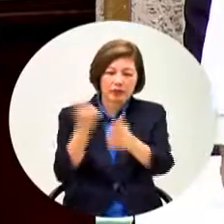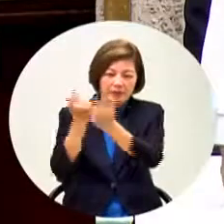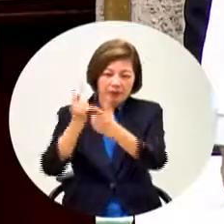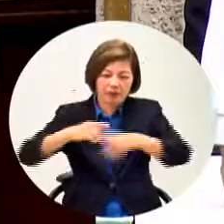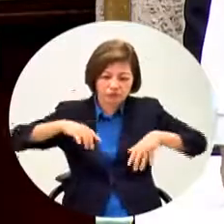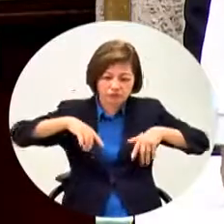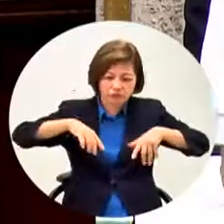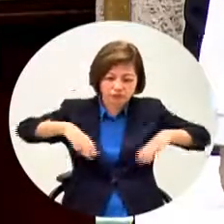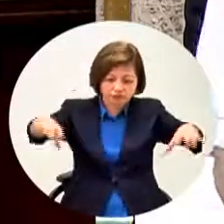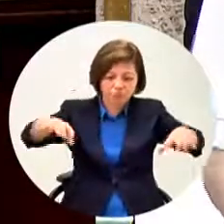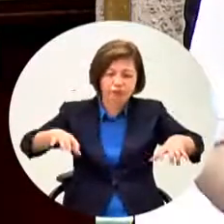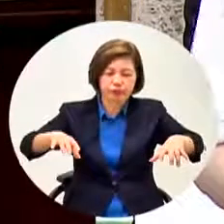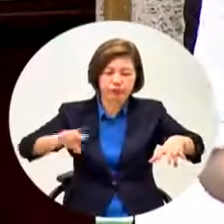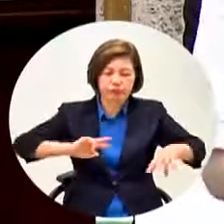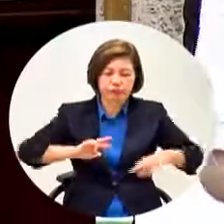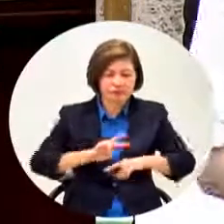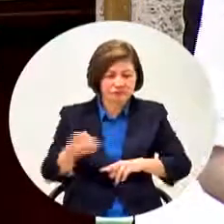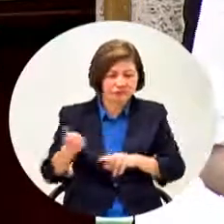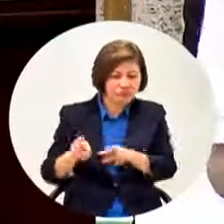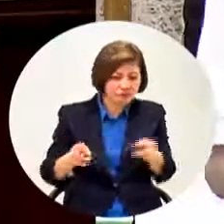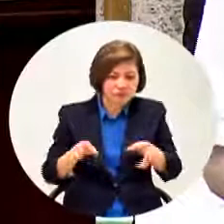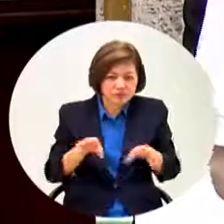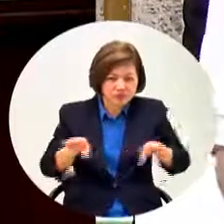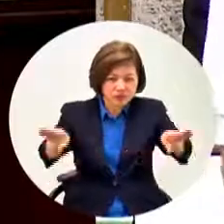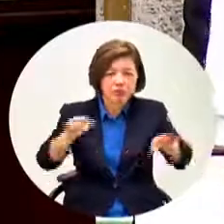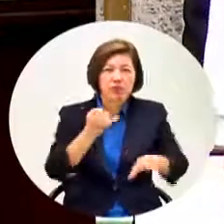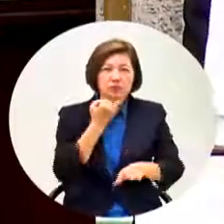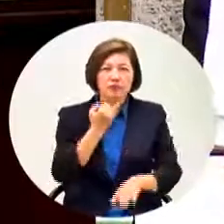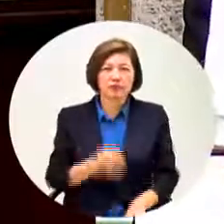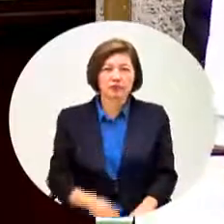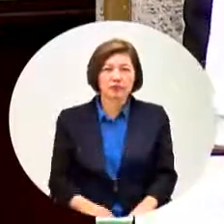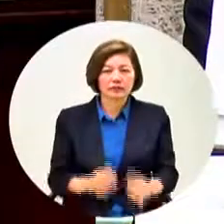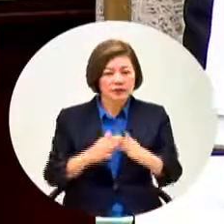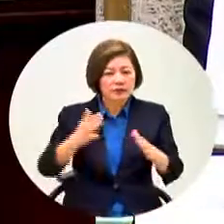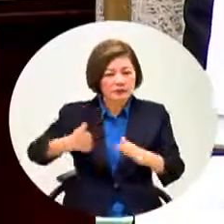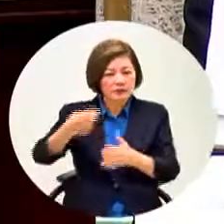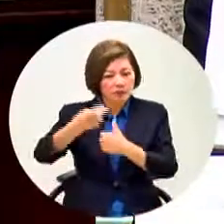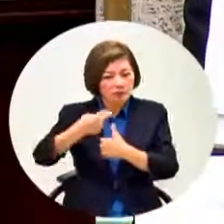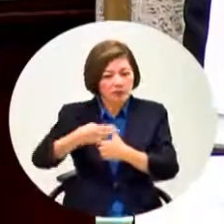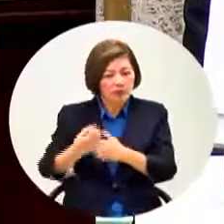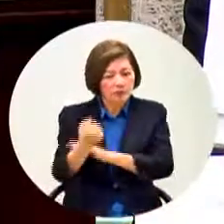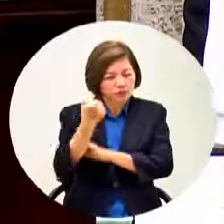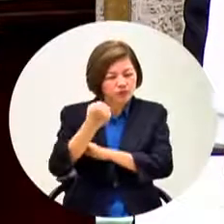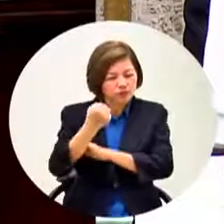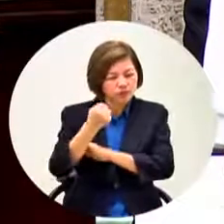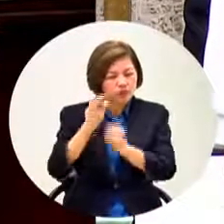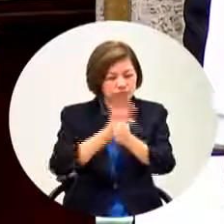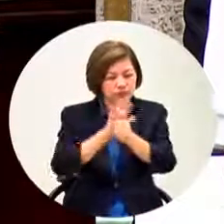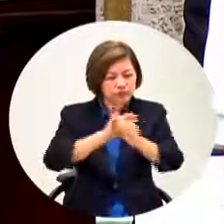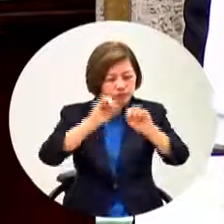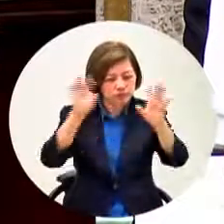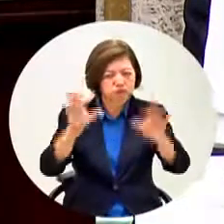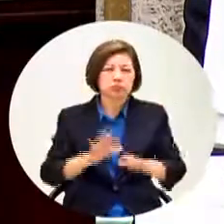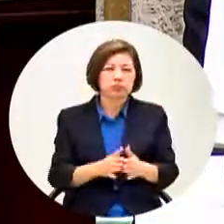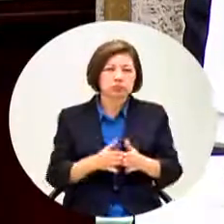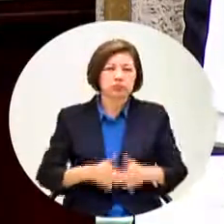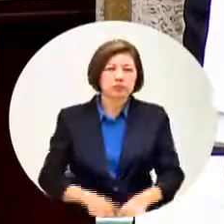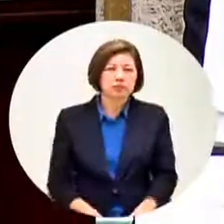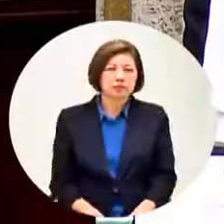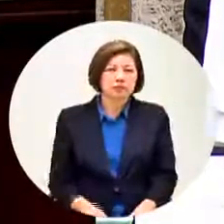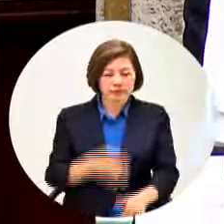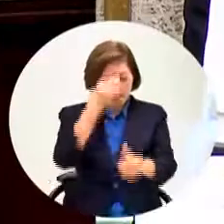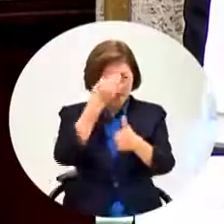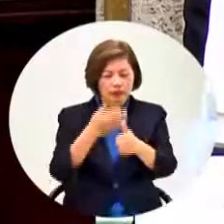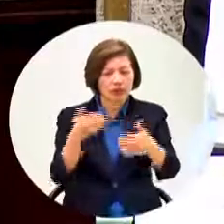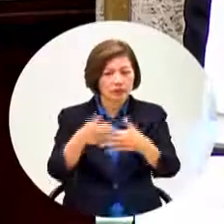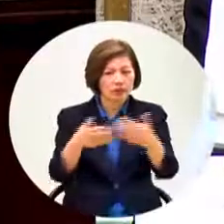是目前市府包括市长也指示我们要积极来推动。 哦，啊这哦麻烦咱交通局哦，咱局长